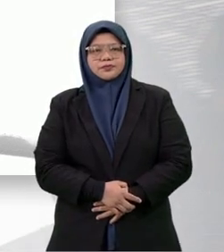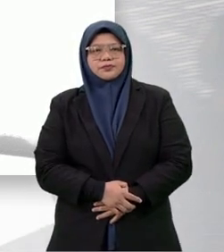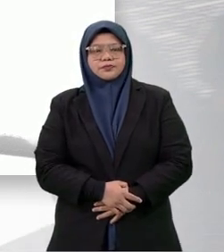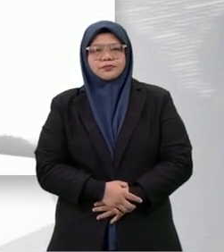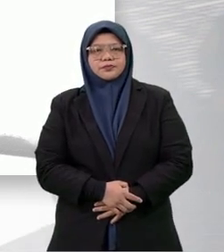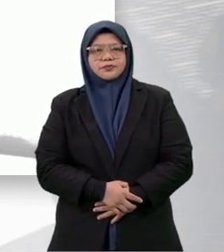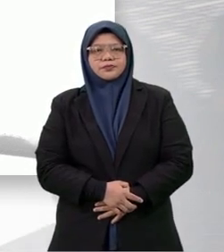berikut